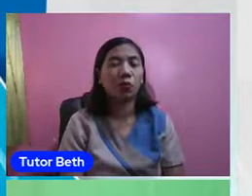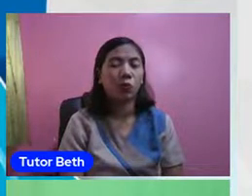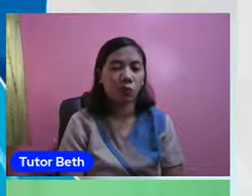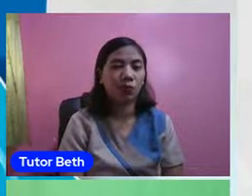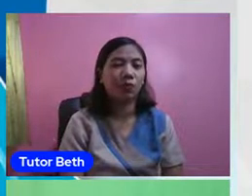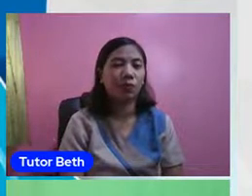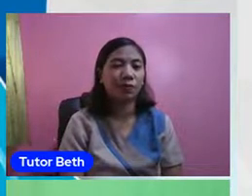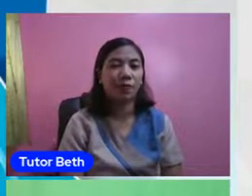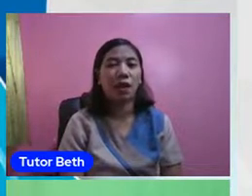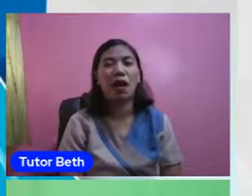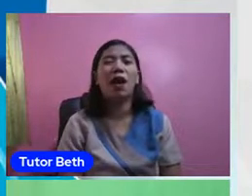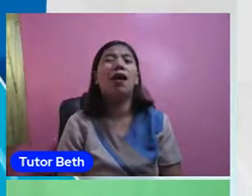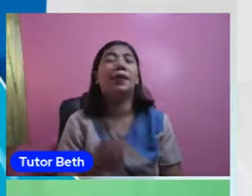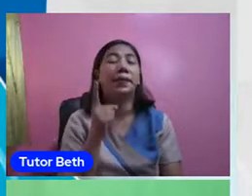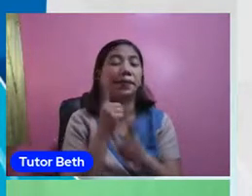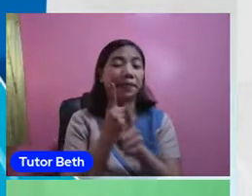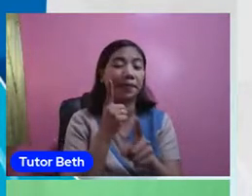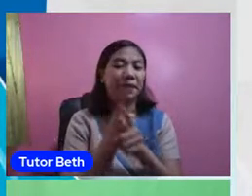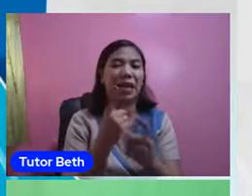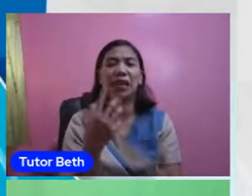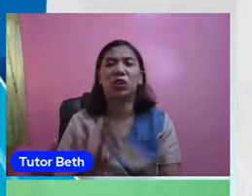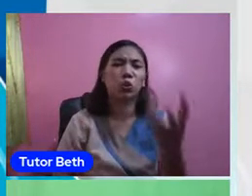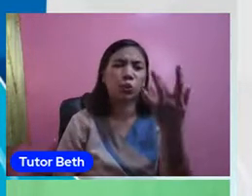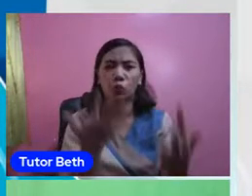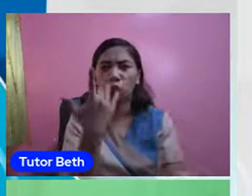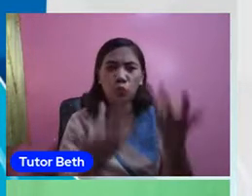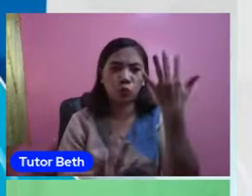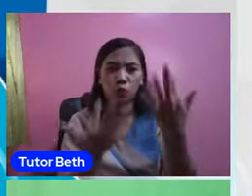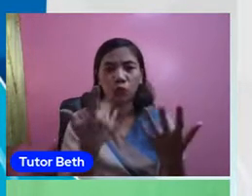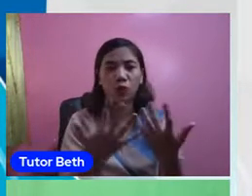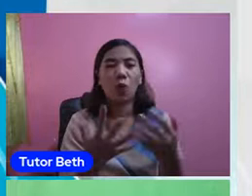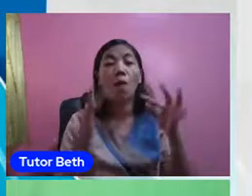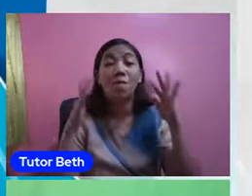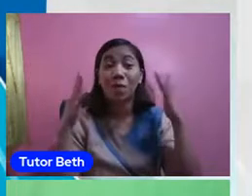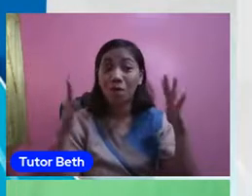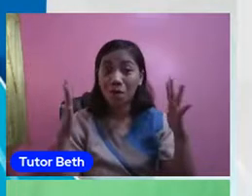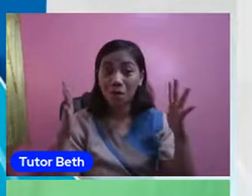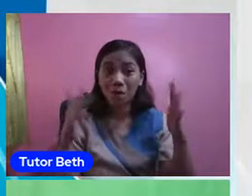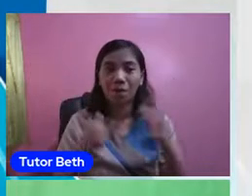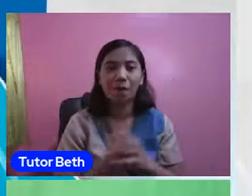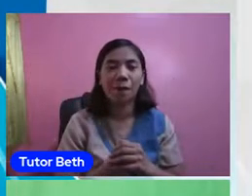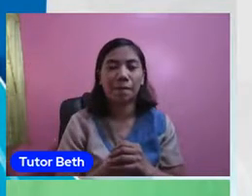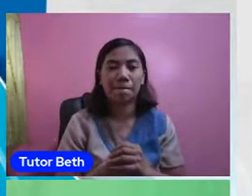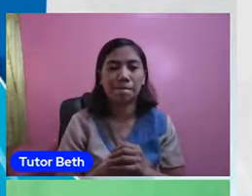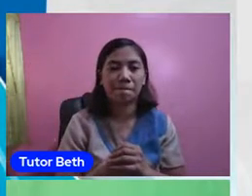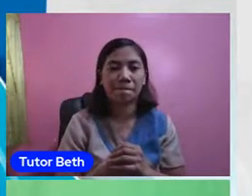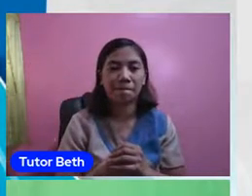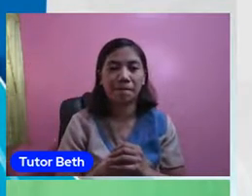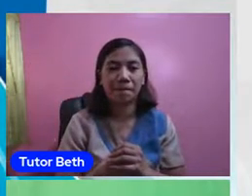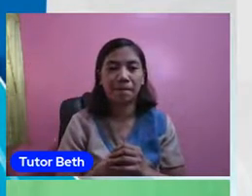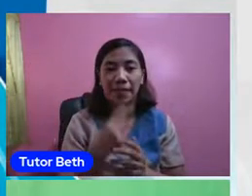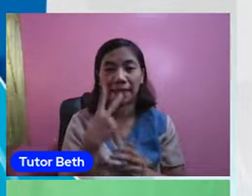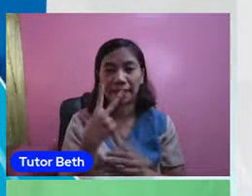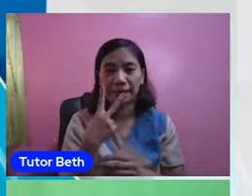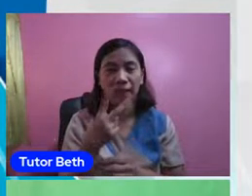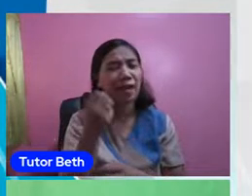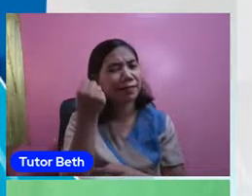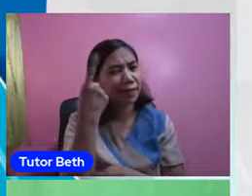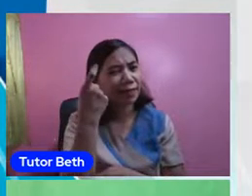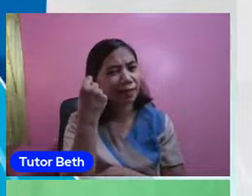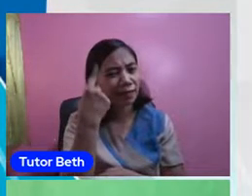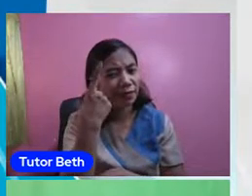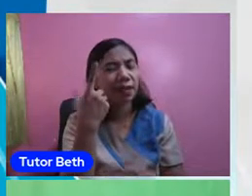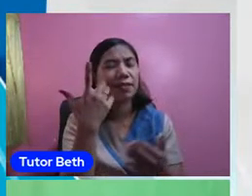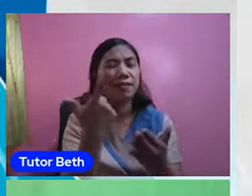Okay. Tama sila. Very good. Magagaling. Letter C. Nakikita ko, may naiintindihan sila sa